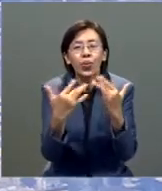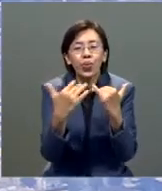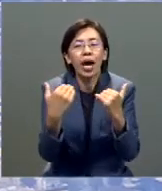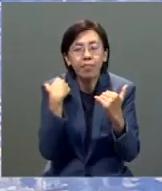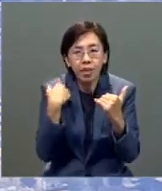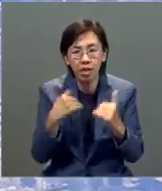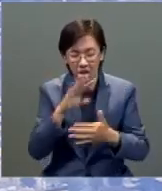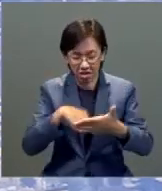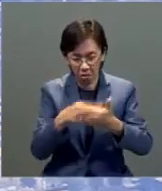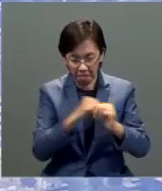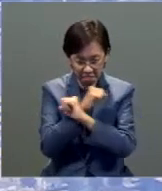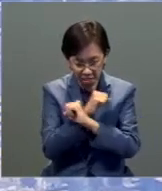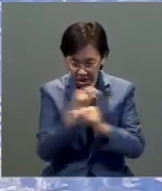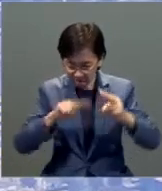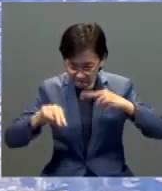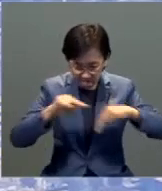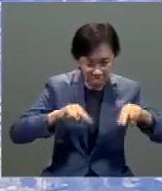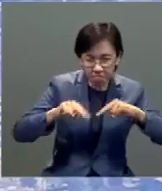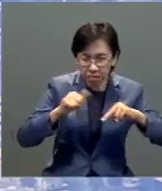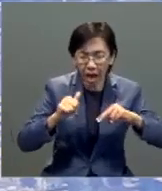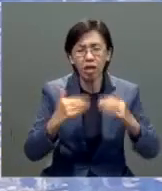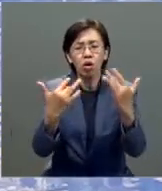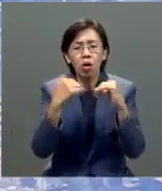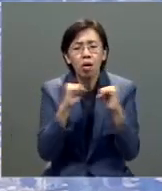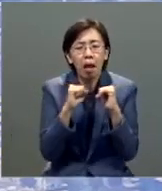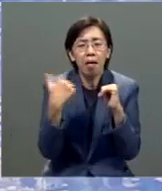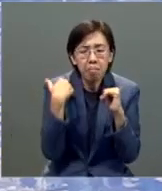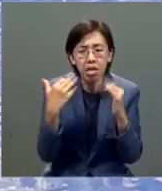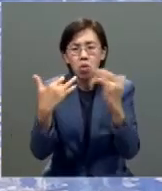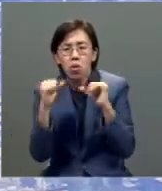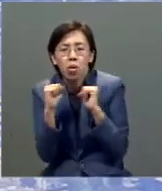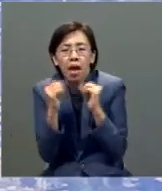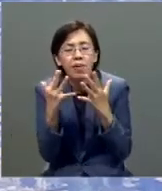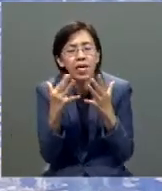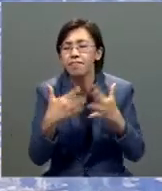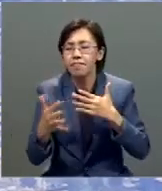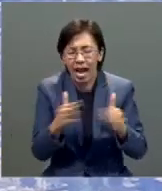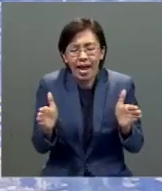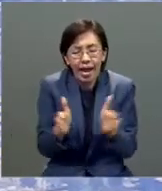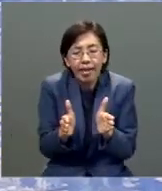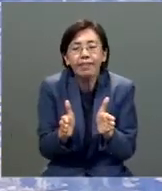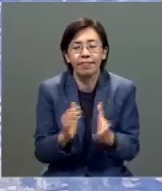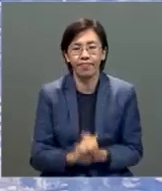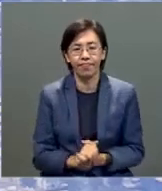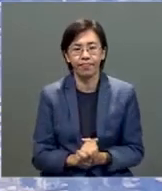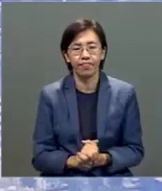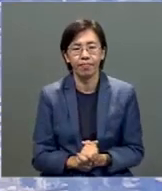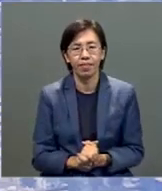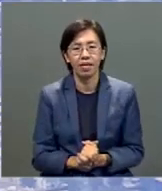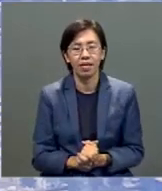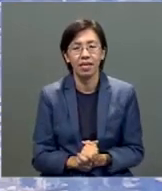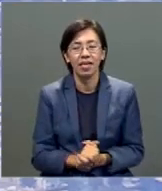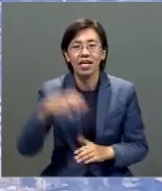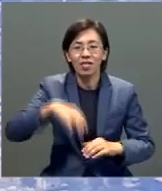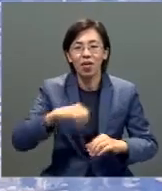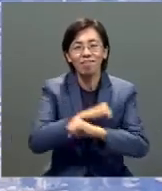ามีมาตรการที่จะเข้ามาควบคุมกำกับหรือไม่ติดแอร์ก็แล้วแต่พื้นที่ที่ไม่มากนะครับหรือจะเป็นสนามออกกำลังก